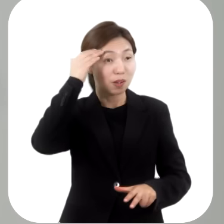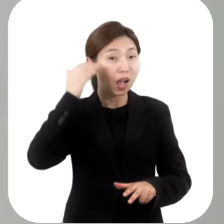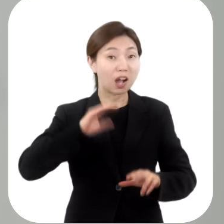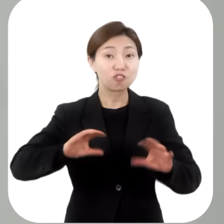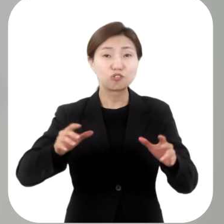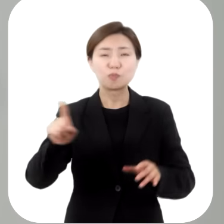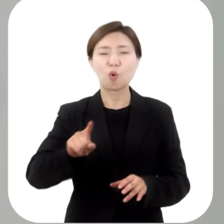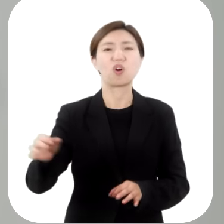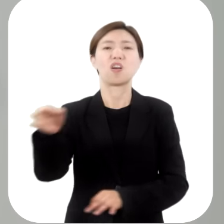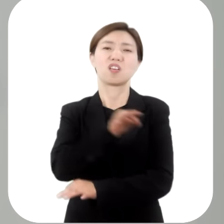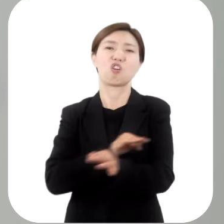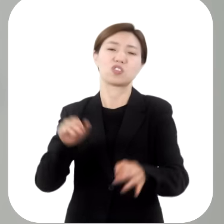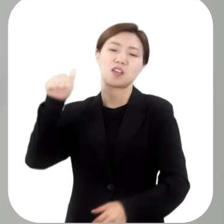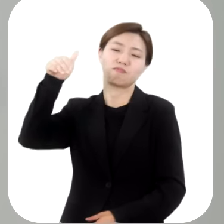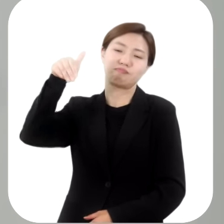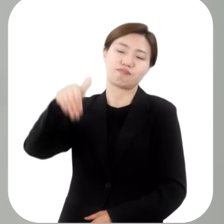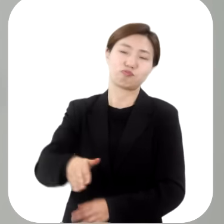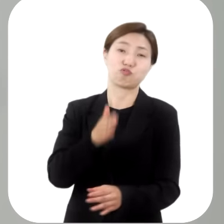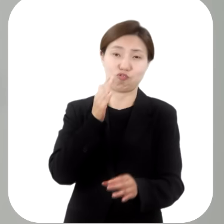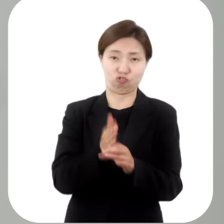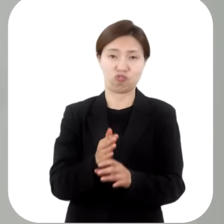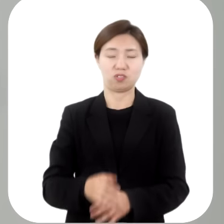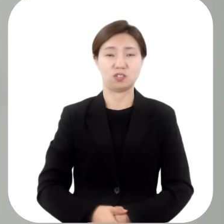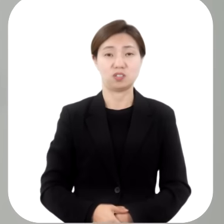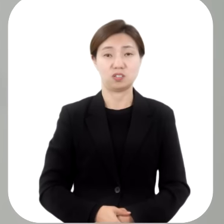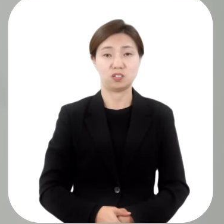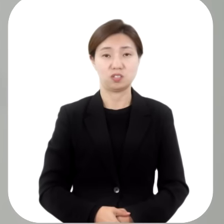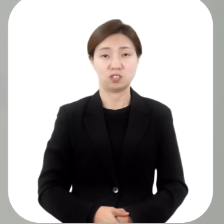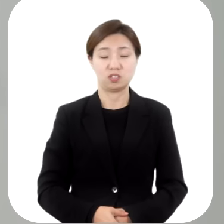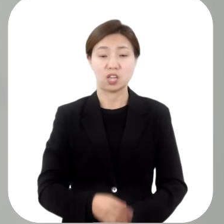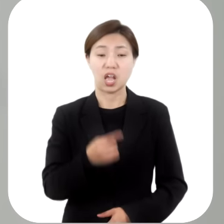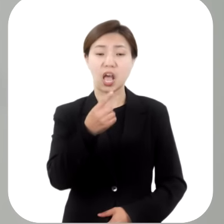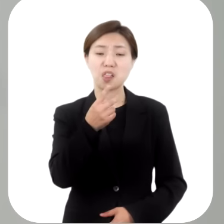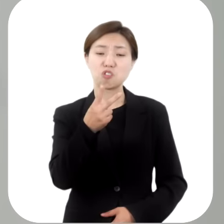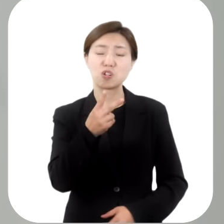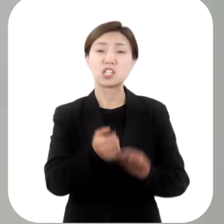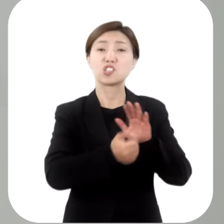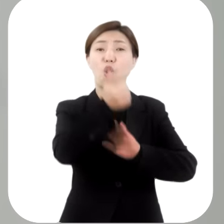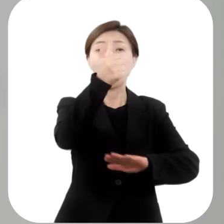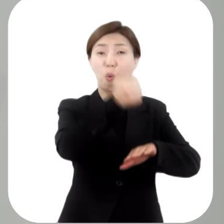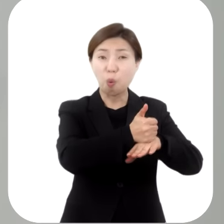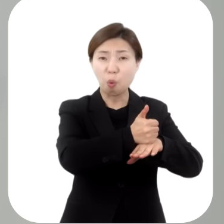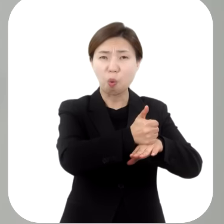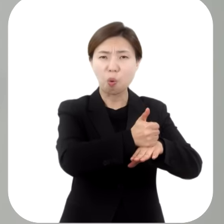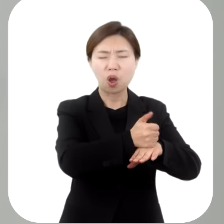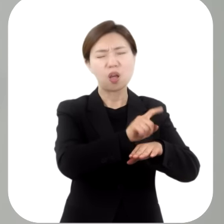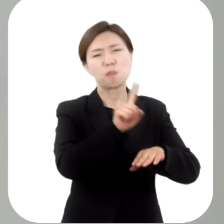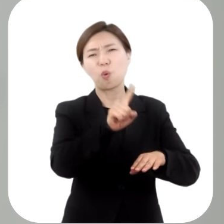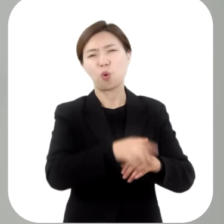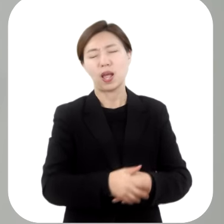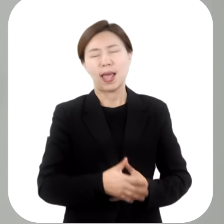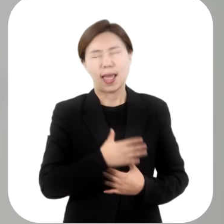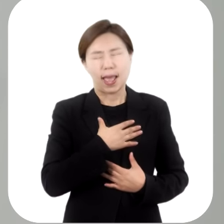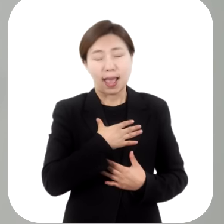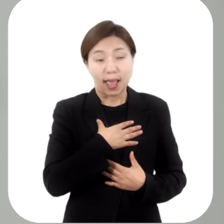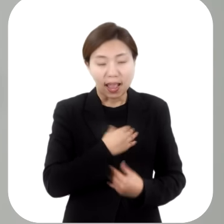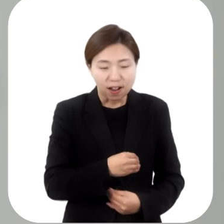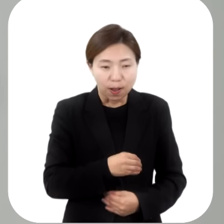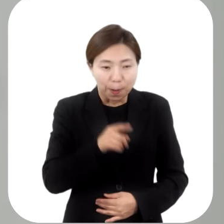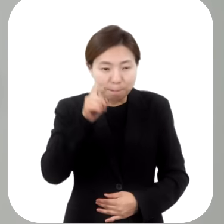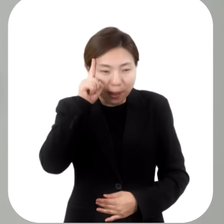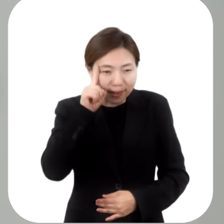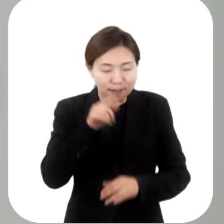호황이 아니라 오히려 불황 쪽으로 가는 상태이기 때문에 그 한두 개 성공하는 그런 안전한